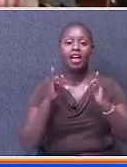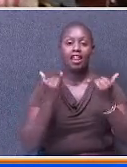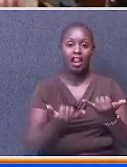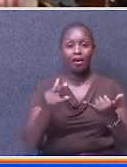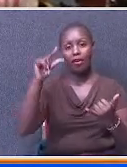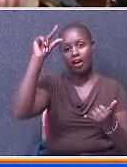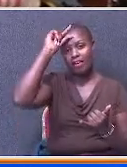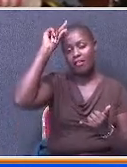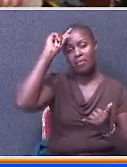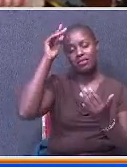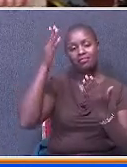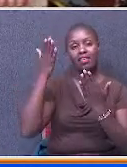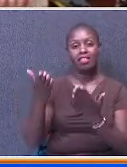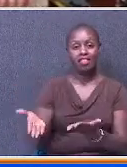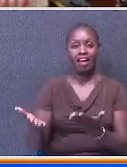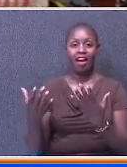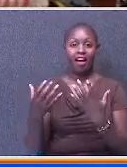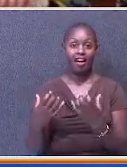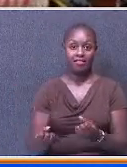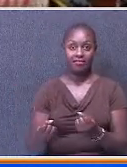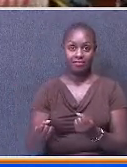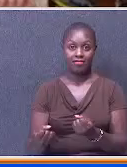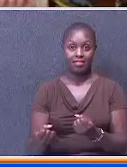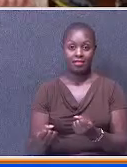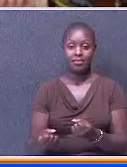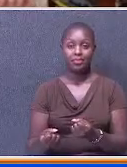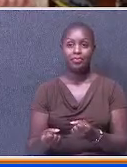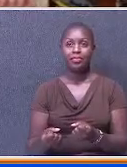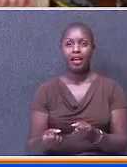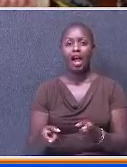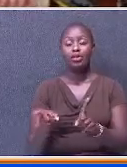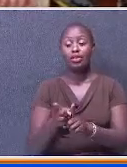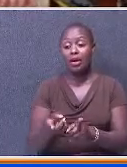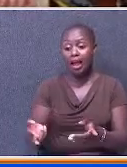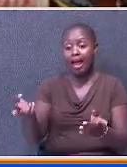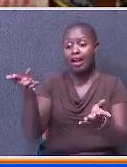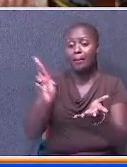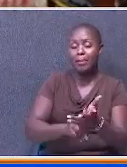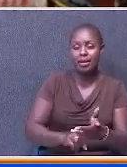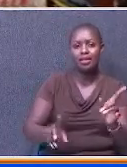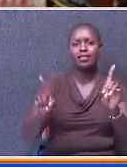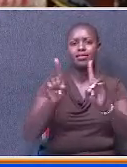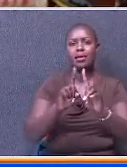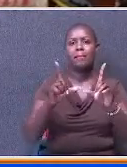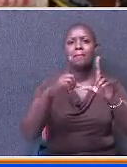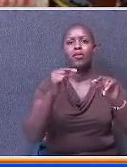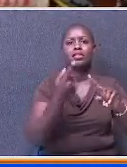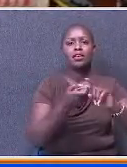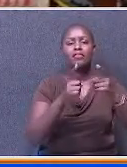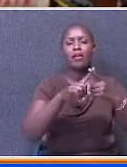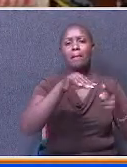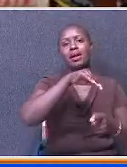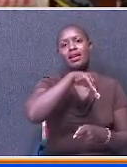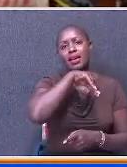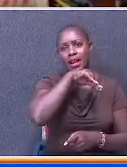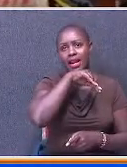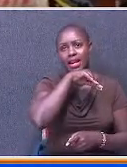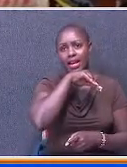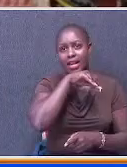na serikali ingine. Na wanarudia hiyo maneno tu ya Laila. Na hiyo Laila ndio